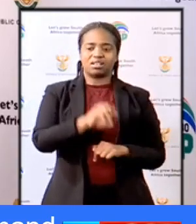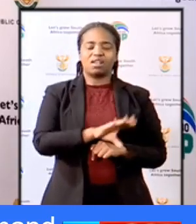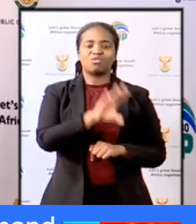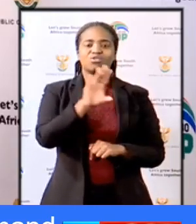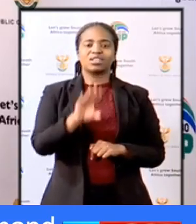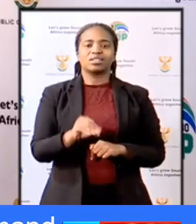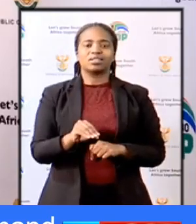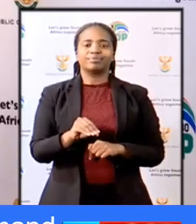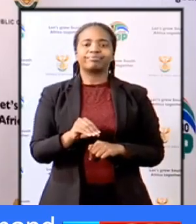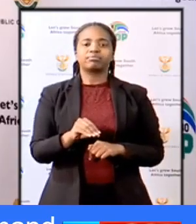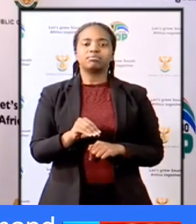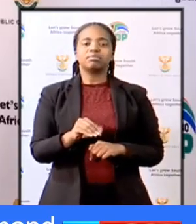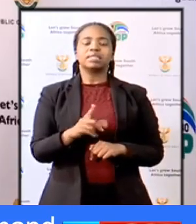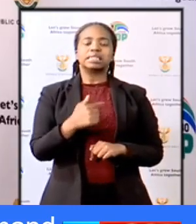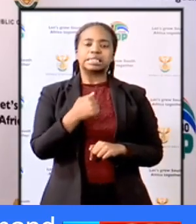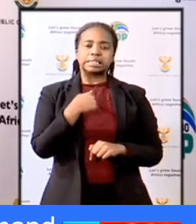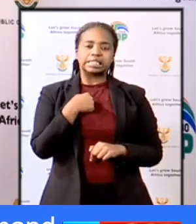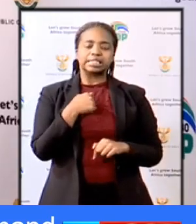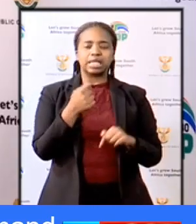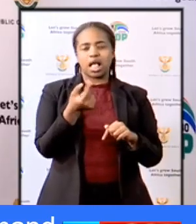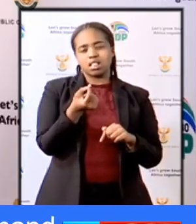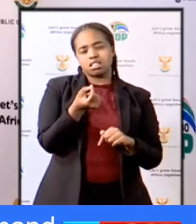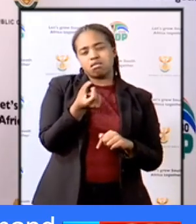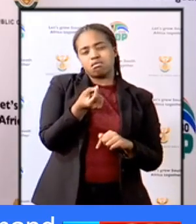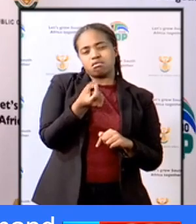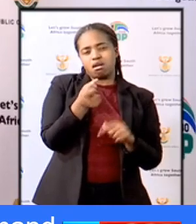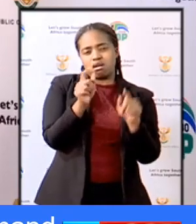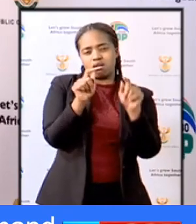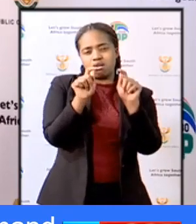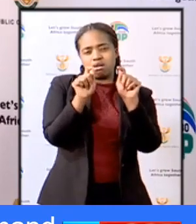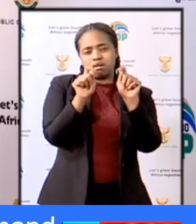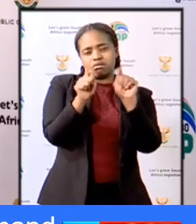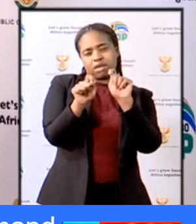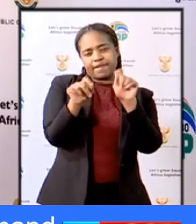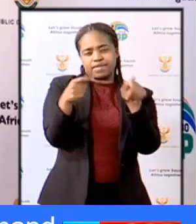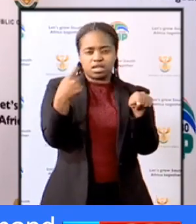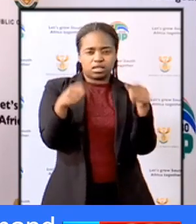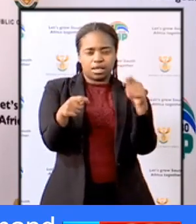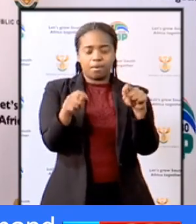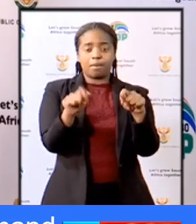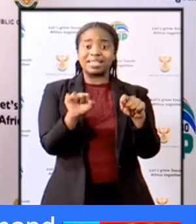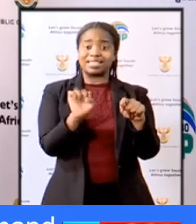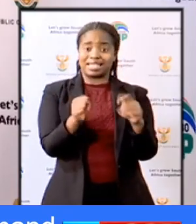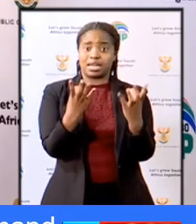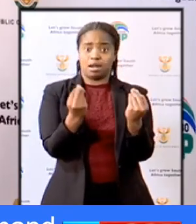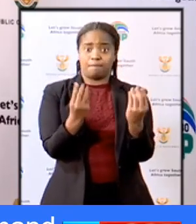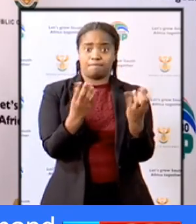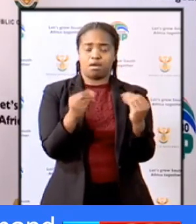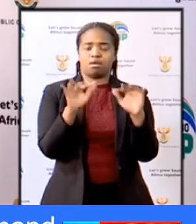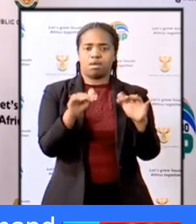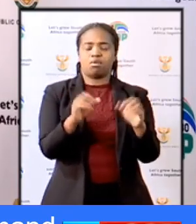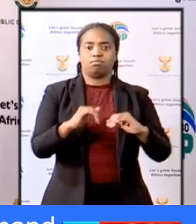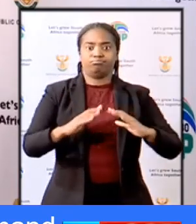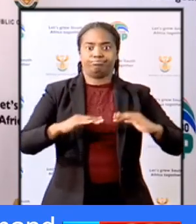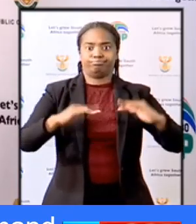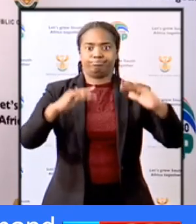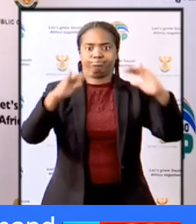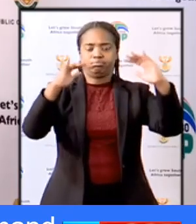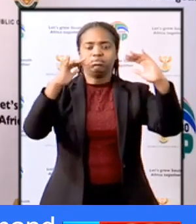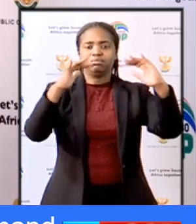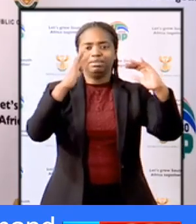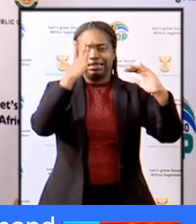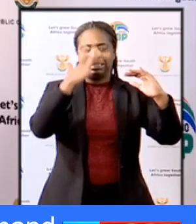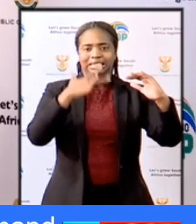eMzansi siyaxekisa kancane kancane noma izibalo zisakhuphuka ngoba